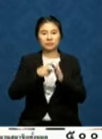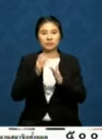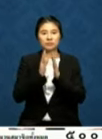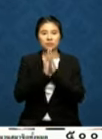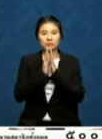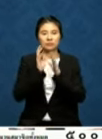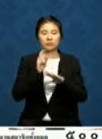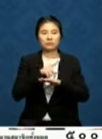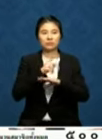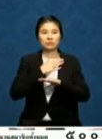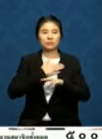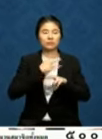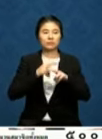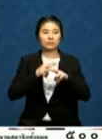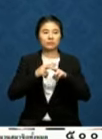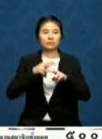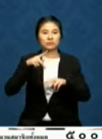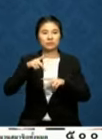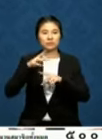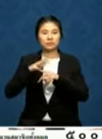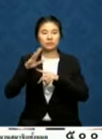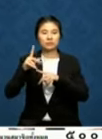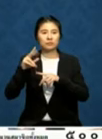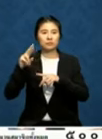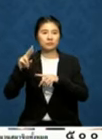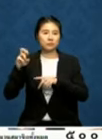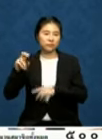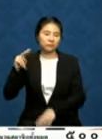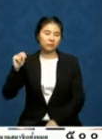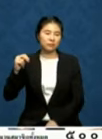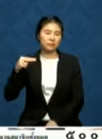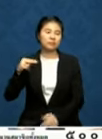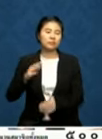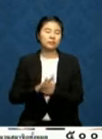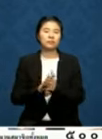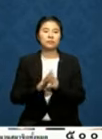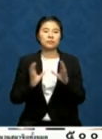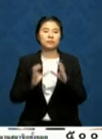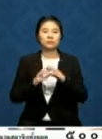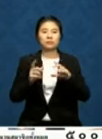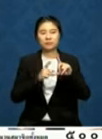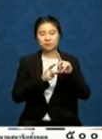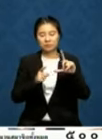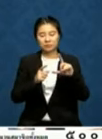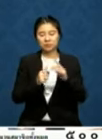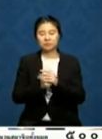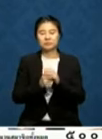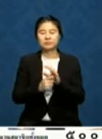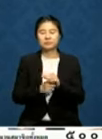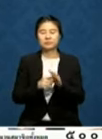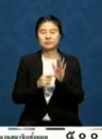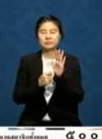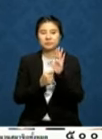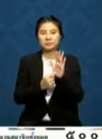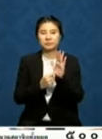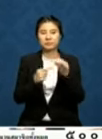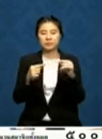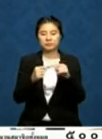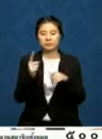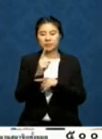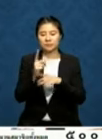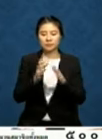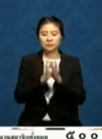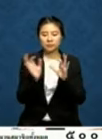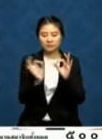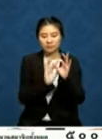านประธานที่เคารพค่ะดิฉันพัชรินทร์รามวงศ์ผู้แทนคนบางซื่อดุสิตพรรคก้าวไกลค่ะวันนี้ดิฉันขอเสนอหลักการและเหตุผล